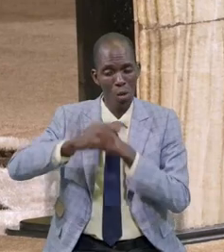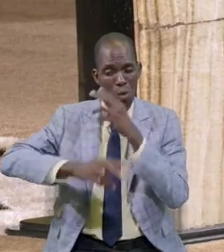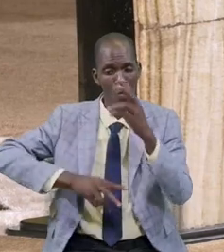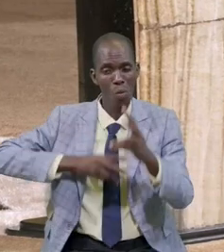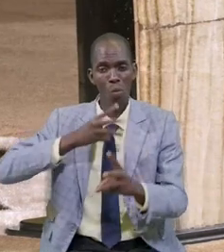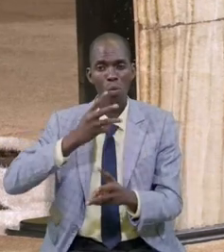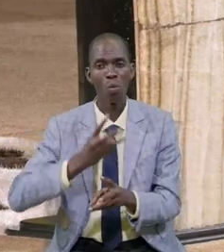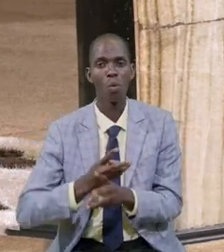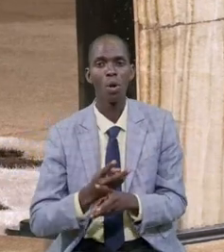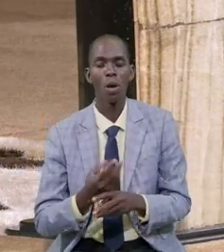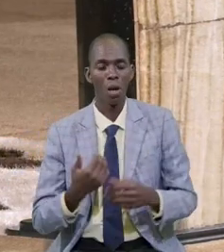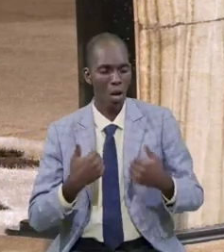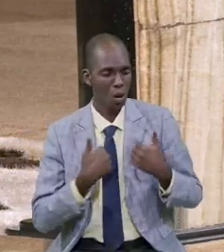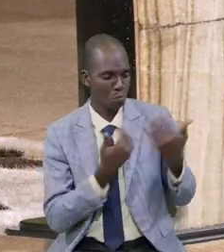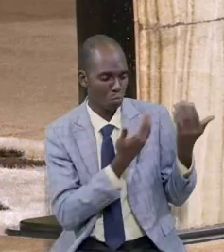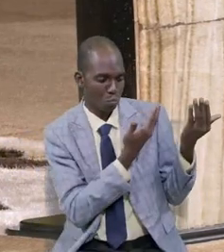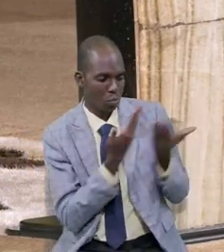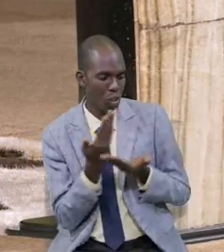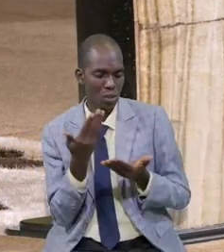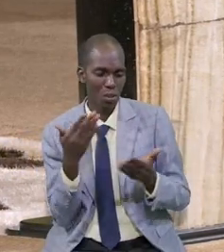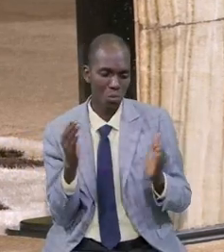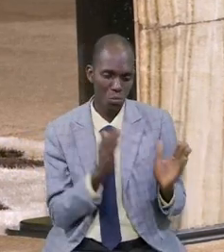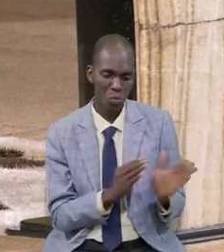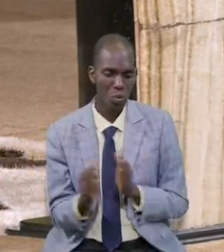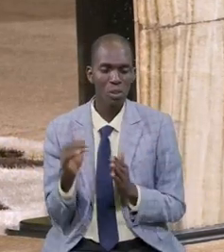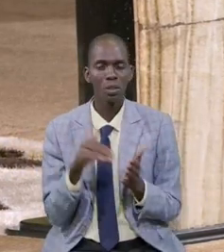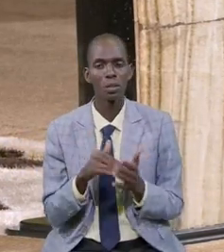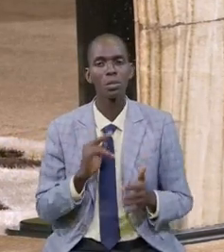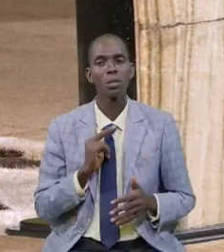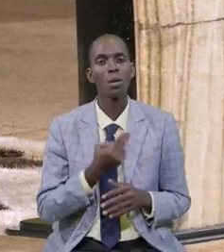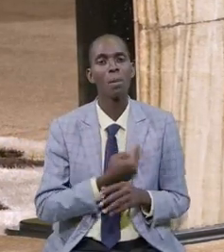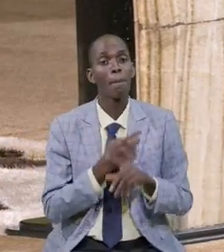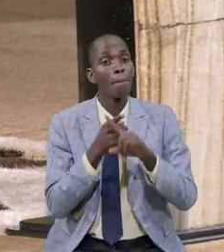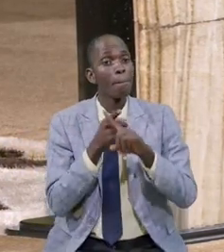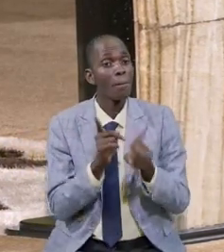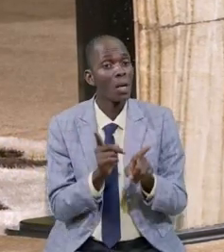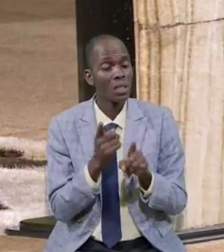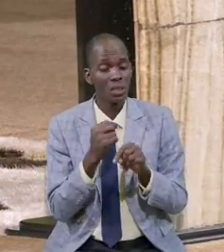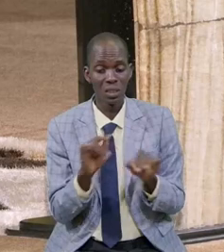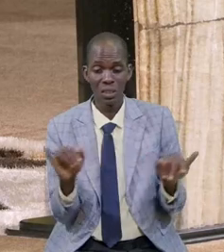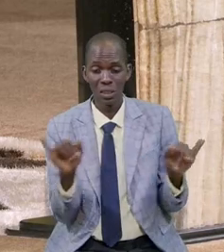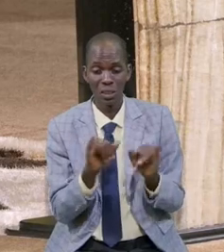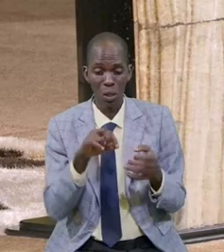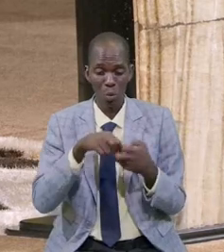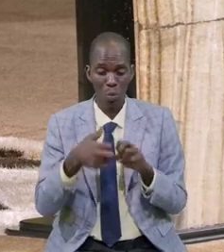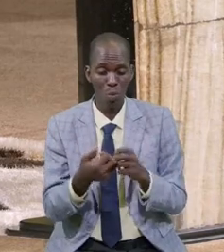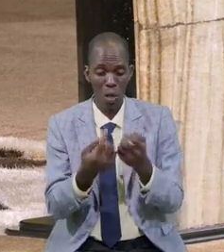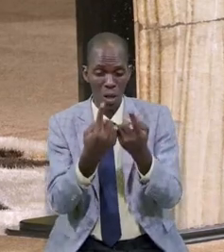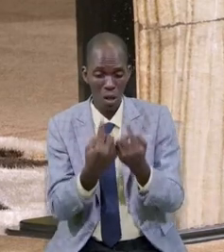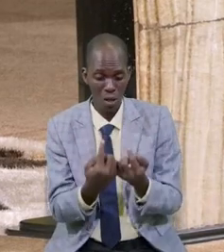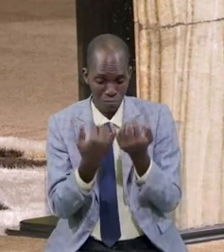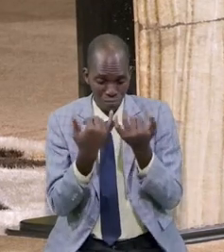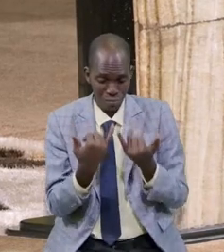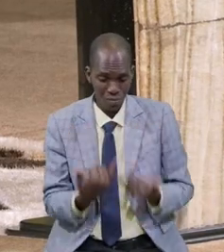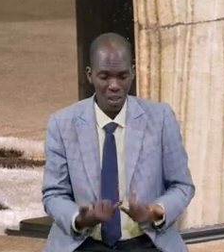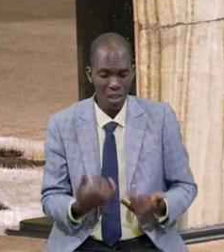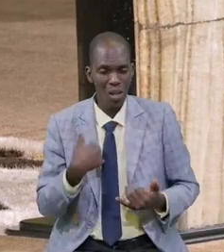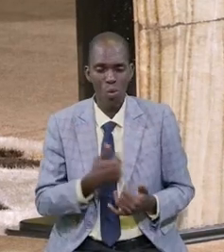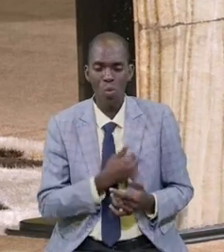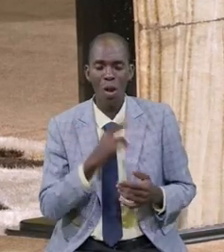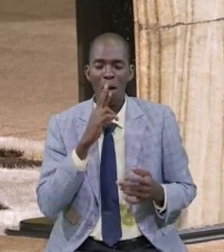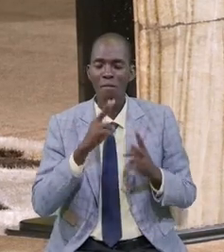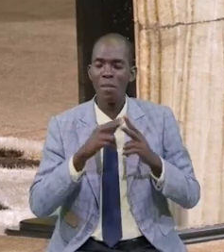que eux, les hommes du monde, ce sont les gens du monde, ont péri. Le